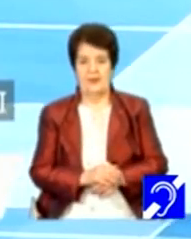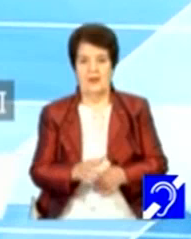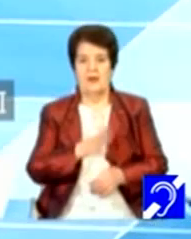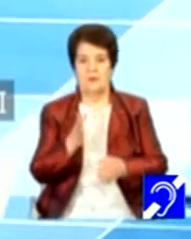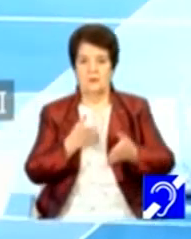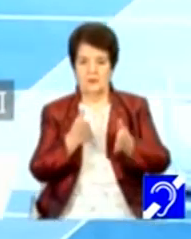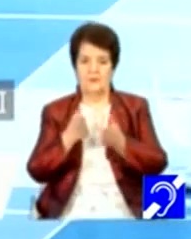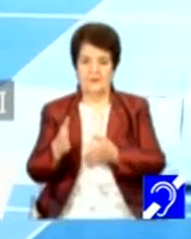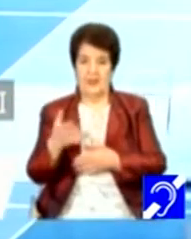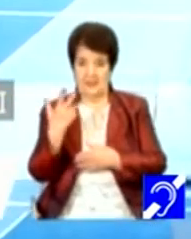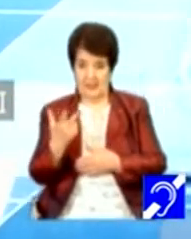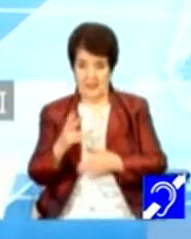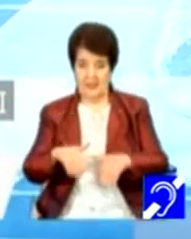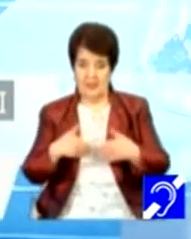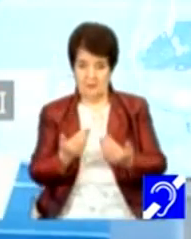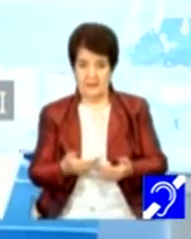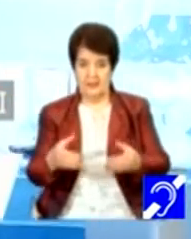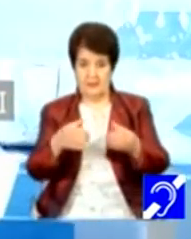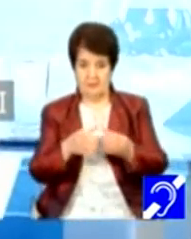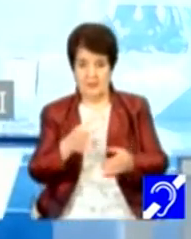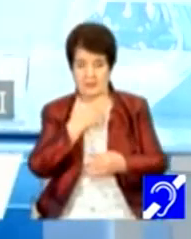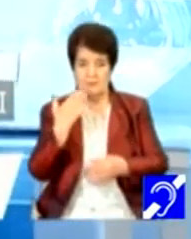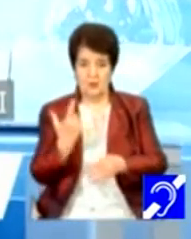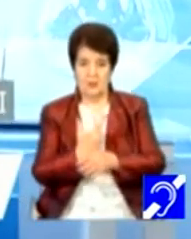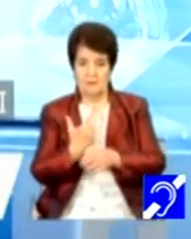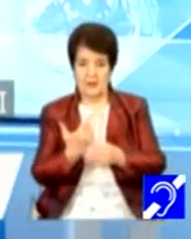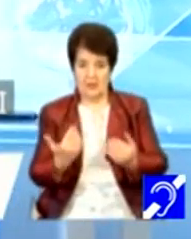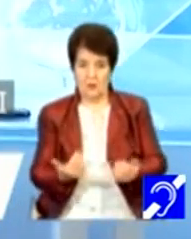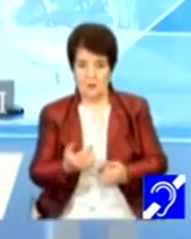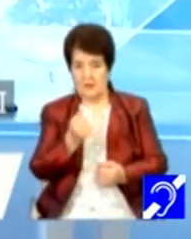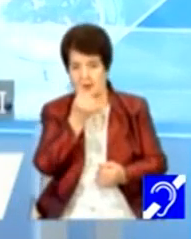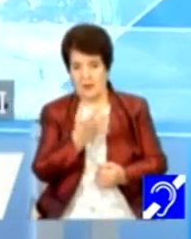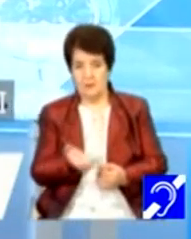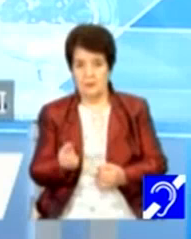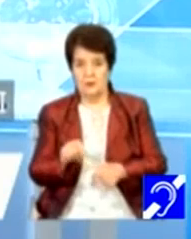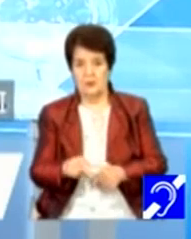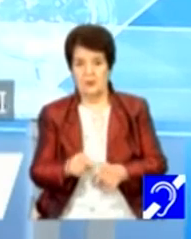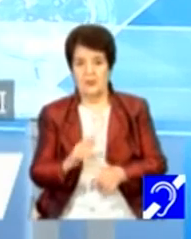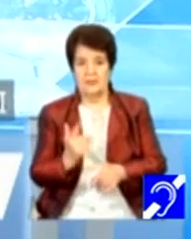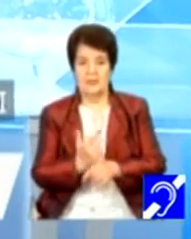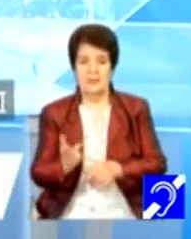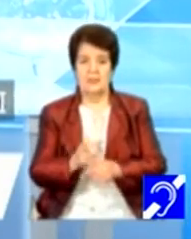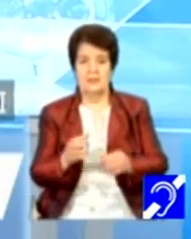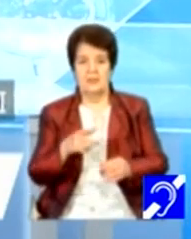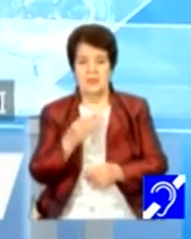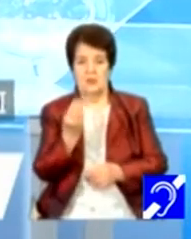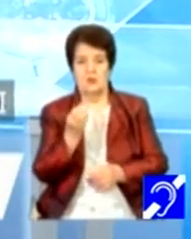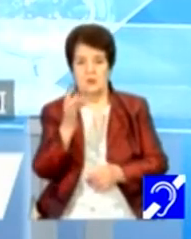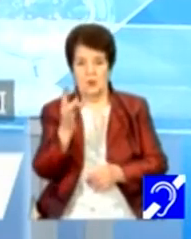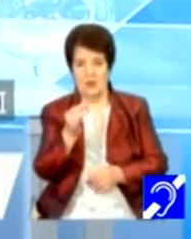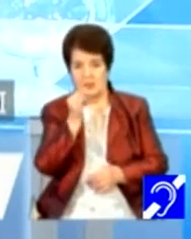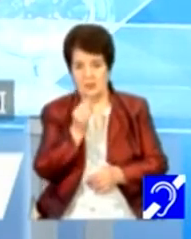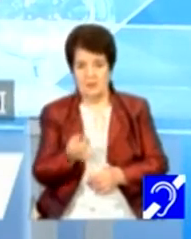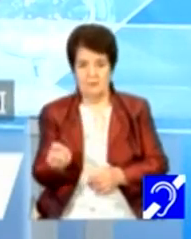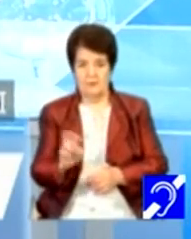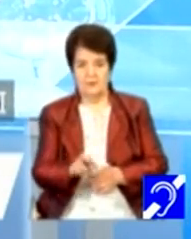dat curs toți 3 reprezentanții de partid de mai multe ori până acum. N-a putut fi respectată de această dată pentru că partidul politic Șor